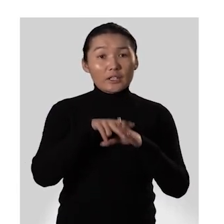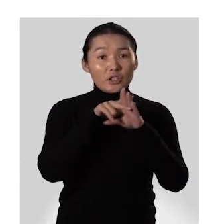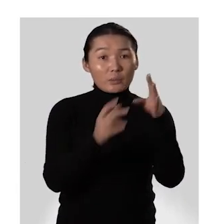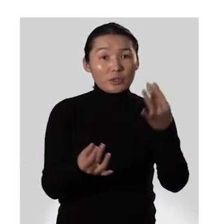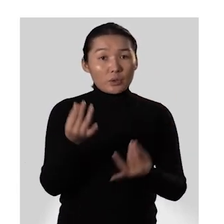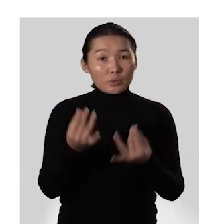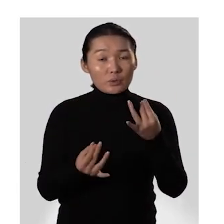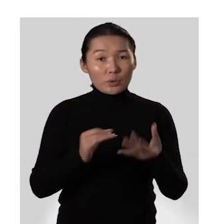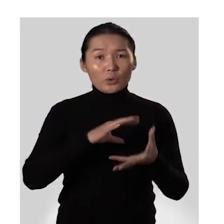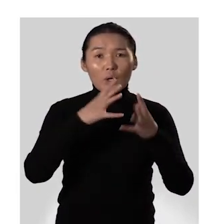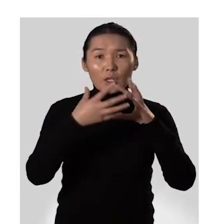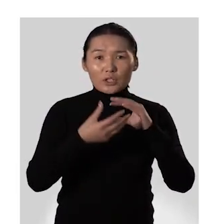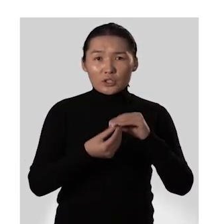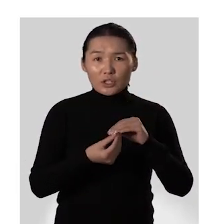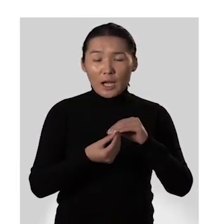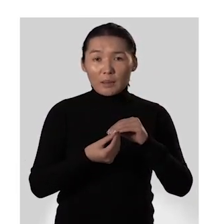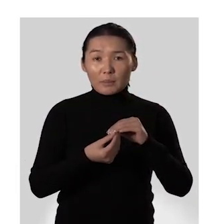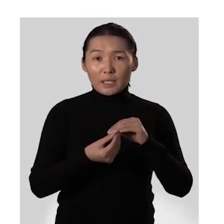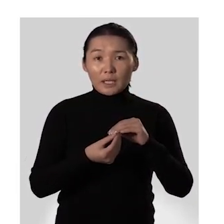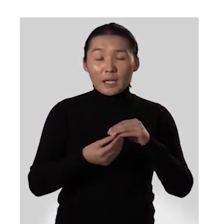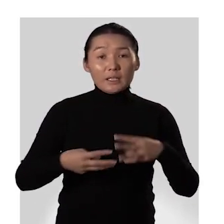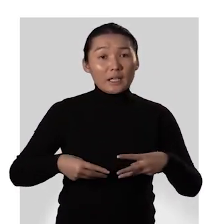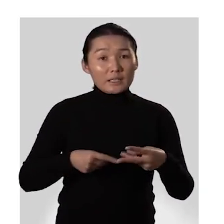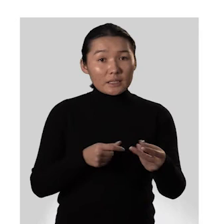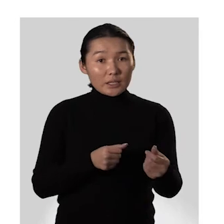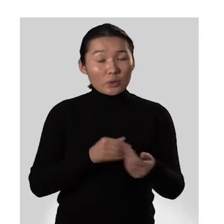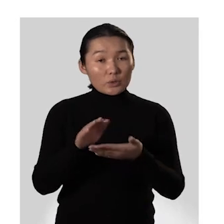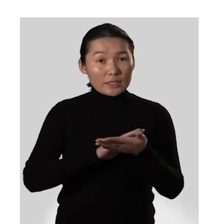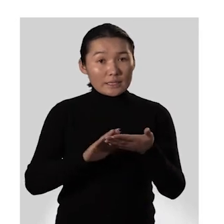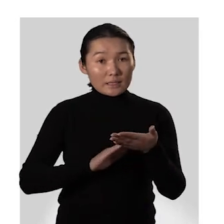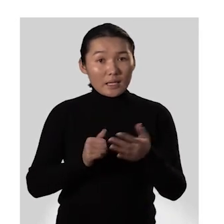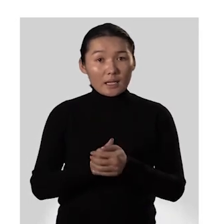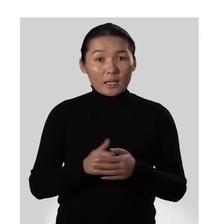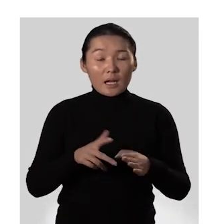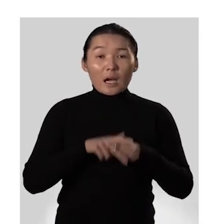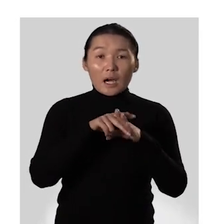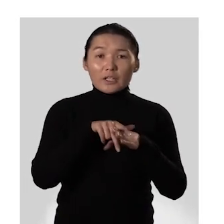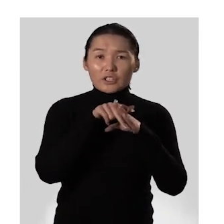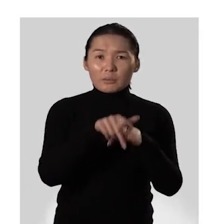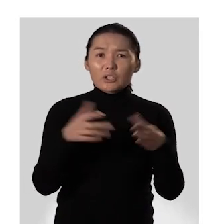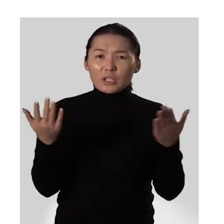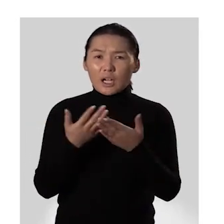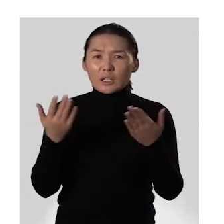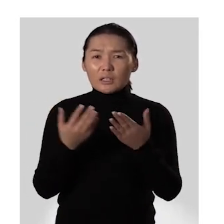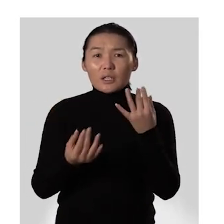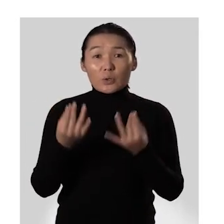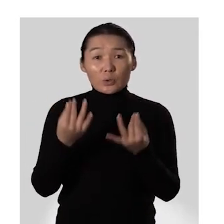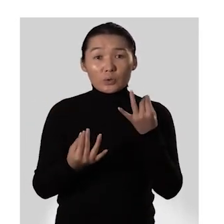жөнүндө жалпы таасирлер жөнүндө жазасыңар. Ат чабыш кандай оюн?